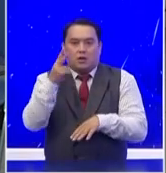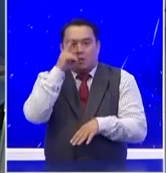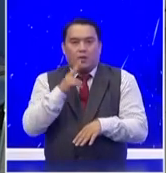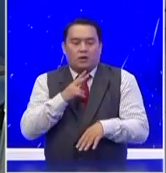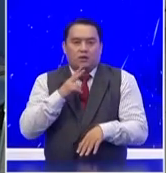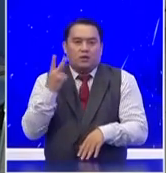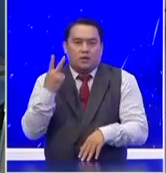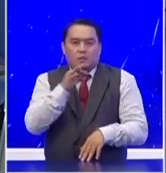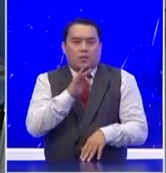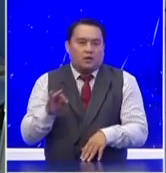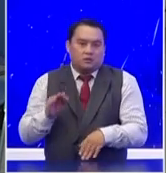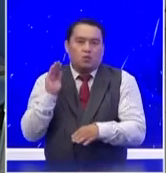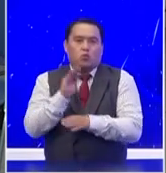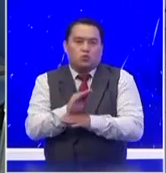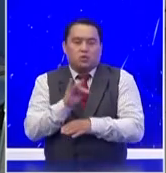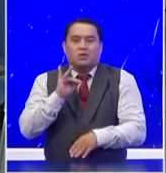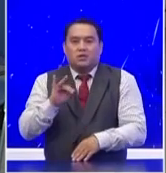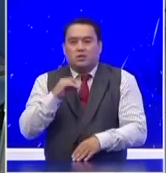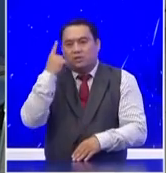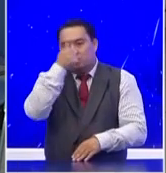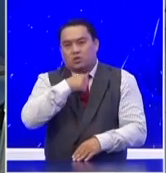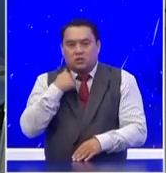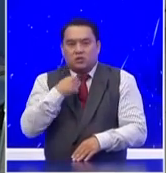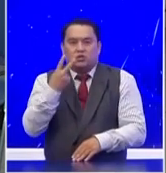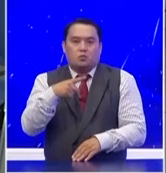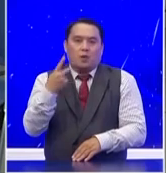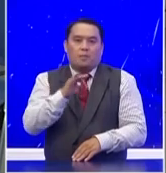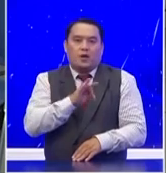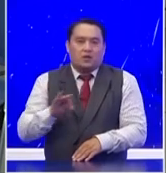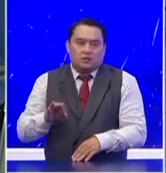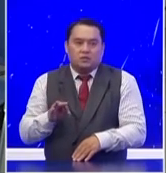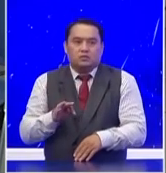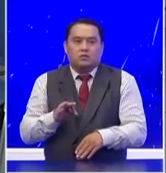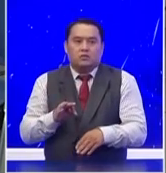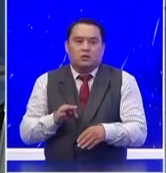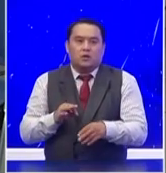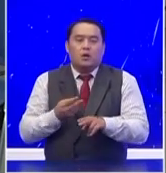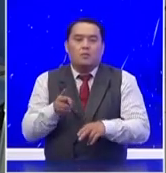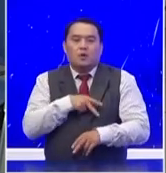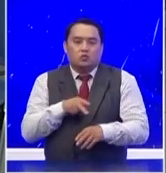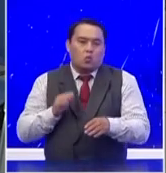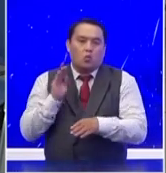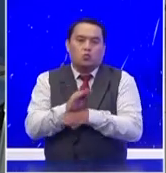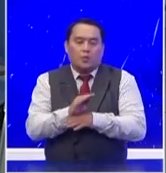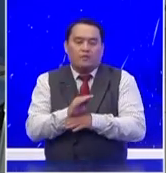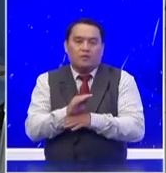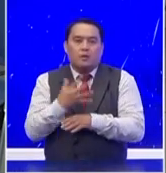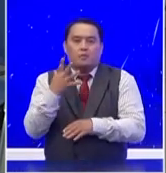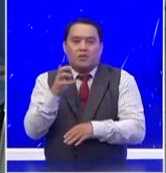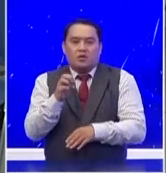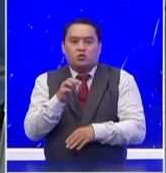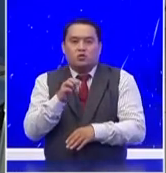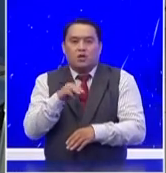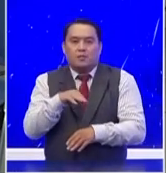банктің мөлшерлемесі қосылып отырады. Және де жылына мемлекеттен 20% сыйақы қосылып отырады. Бұл 20% сыйақы 500